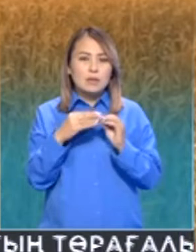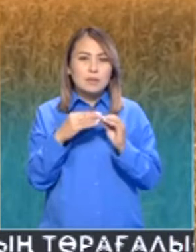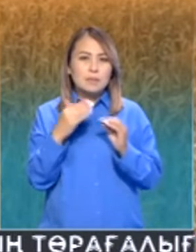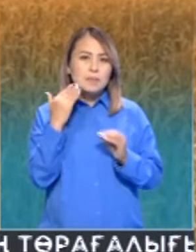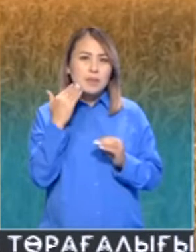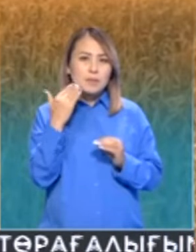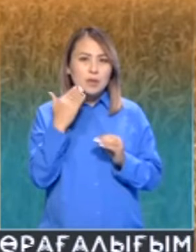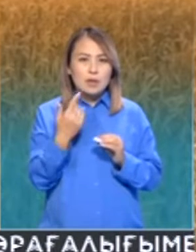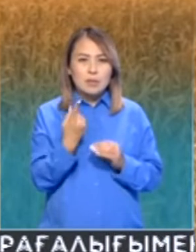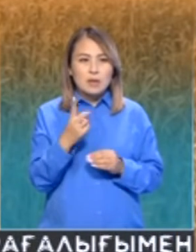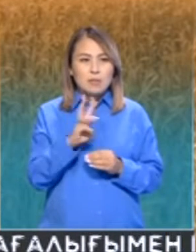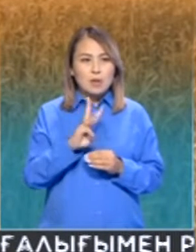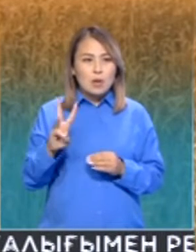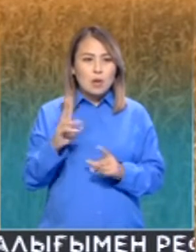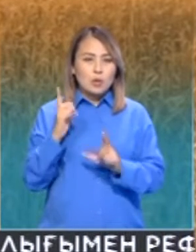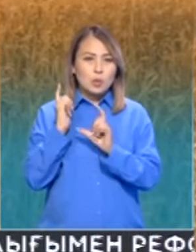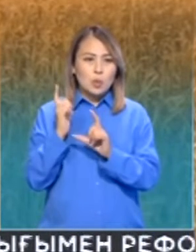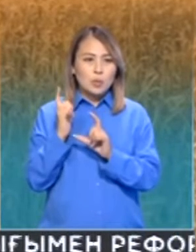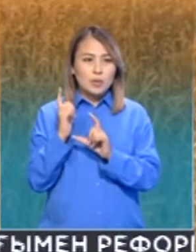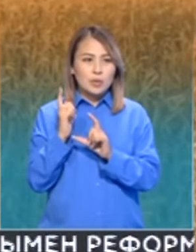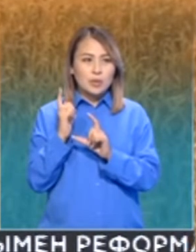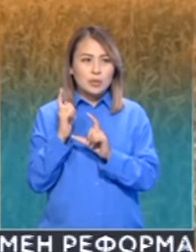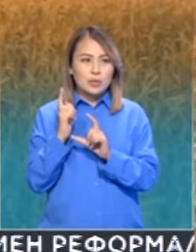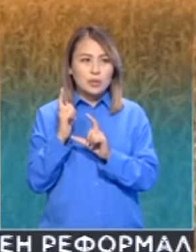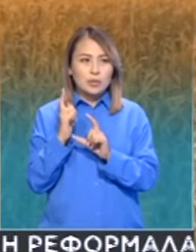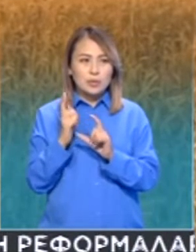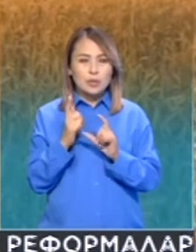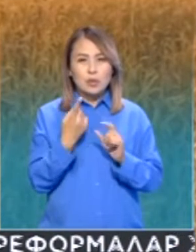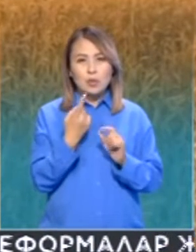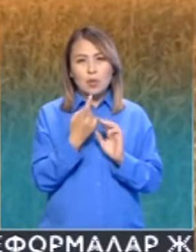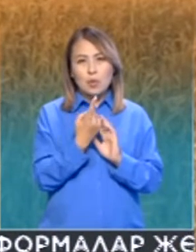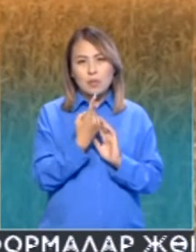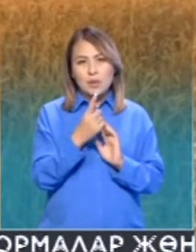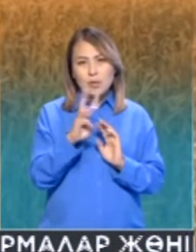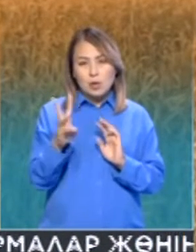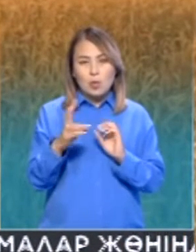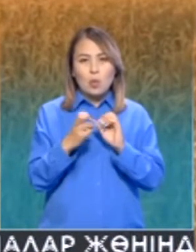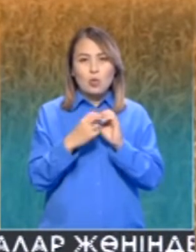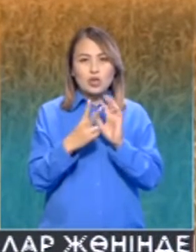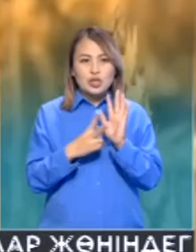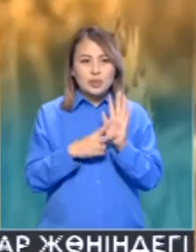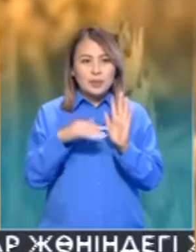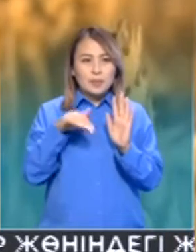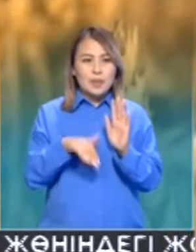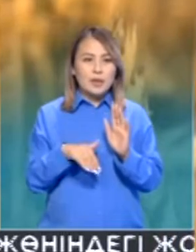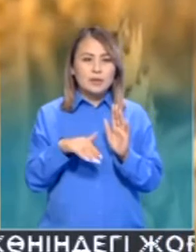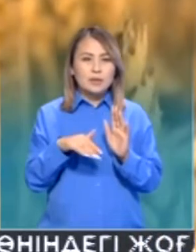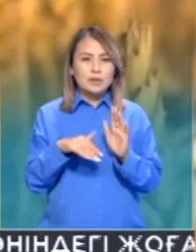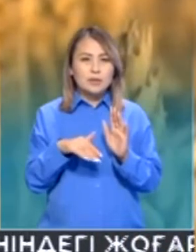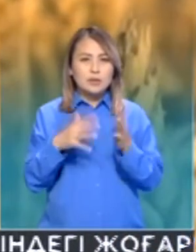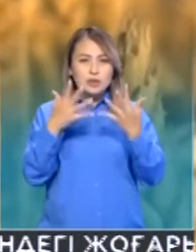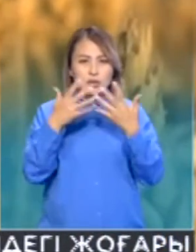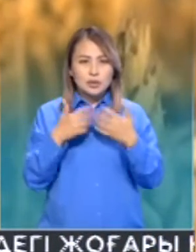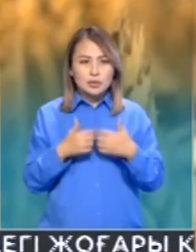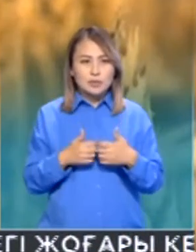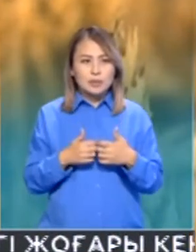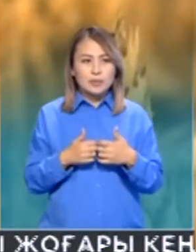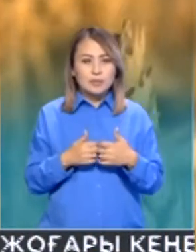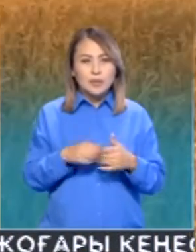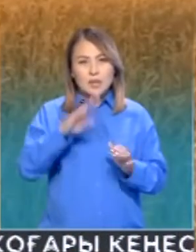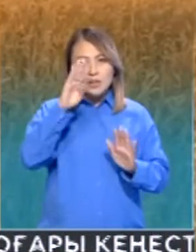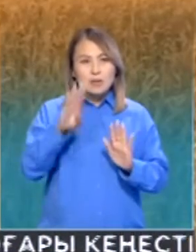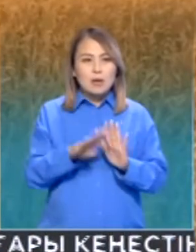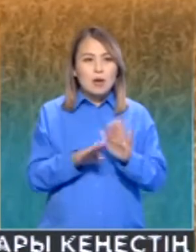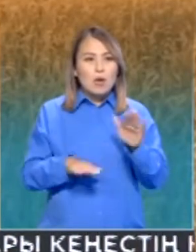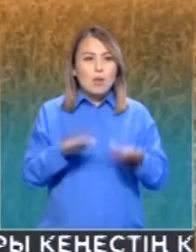там астам аламыз. Миллион 1 миллион 17 мың тонна деп есебиз бар ондай. Қоймаларымыз